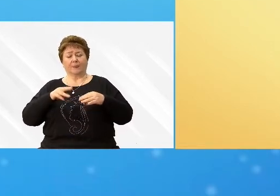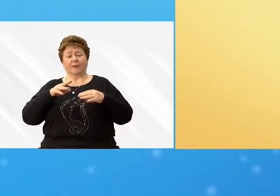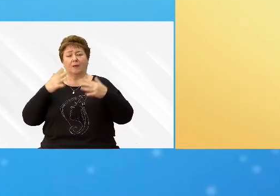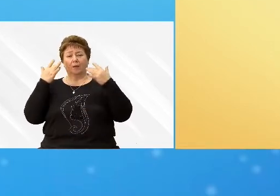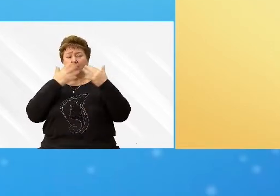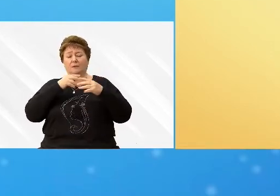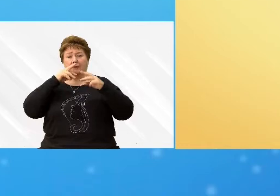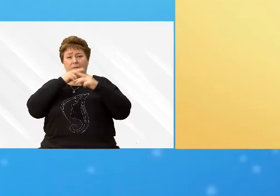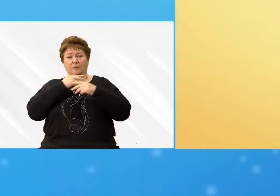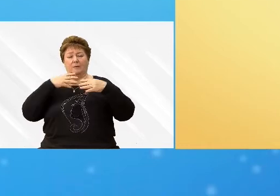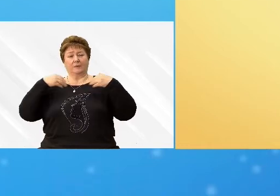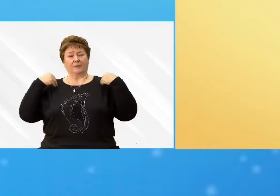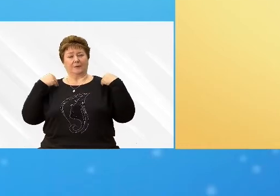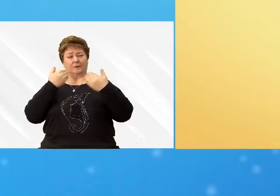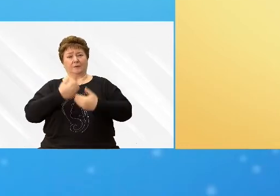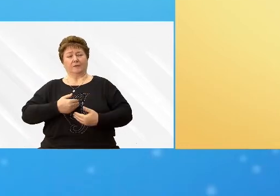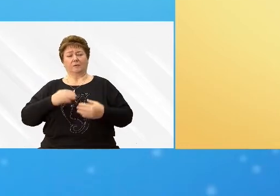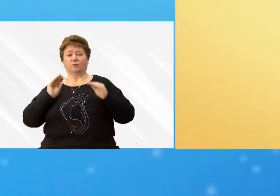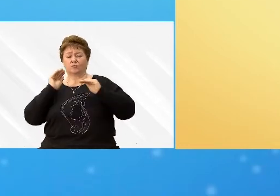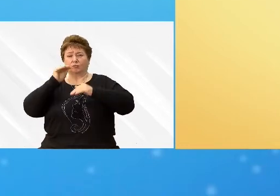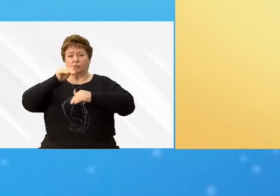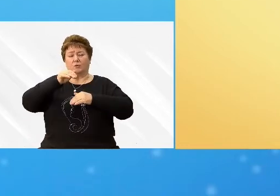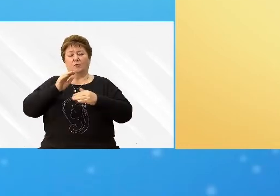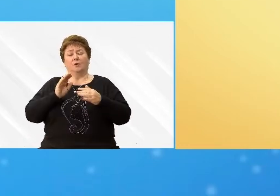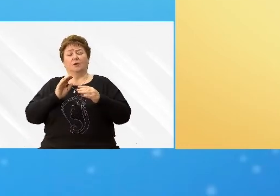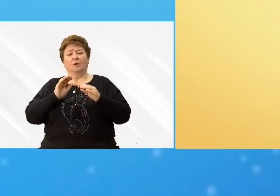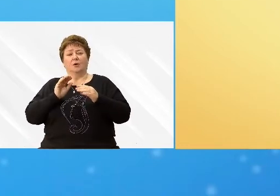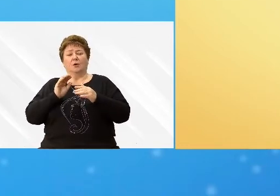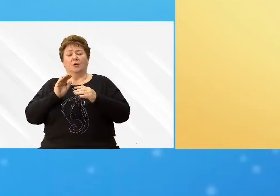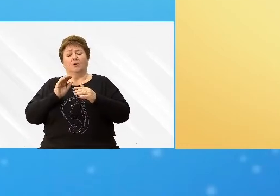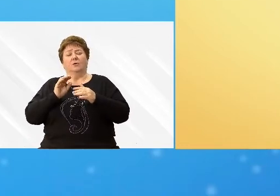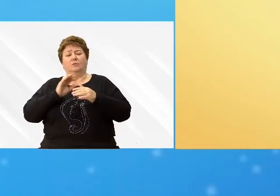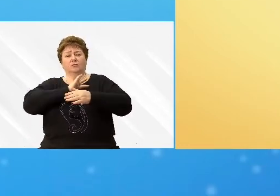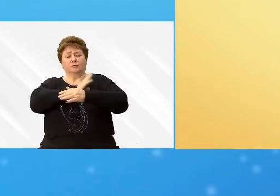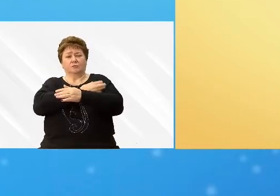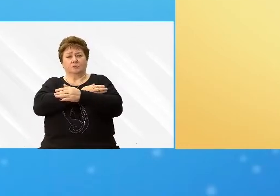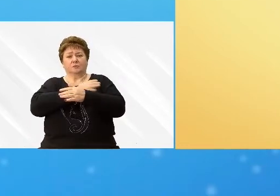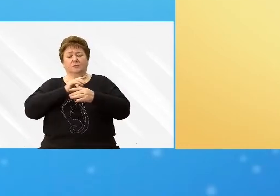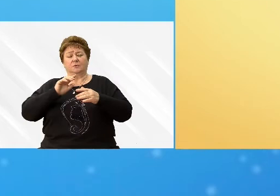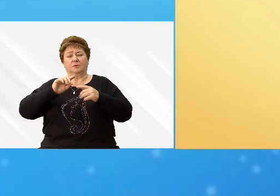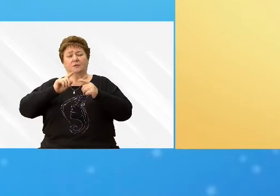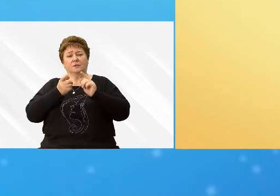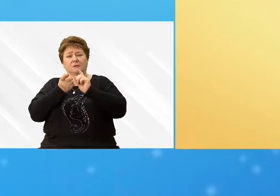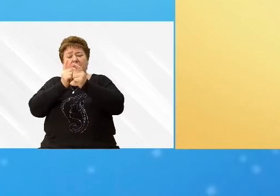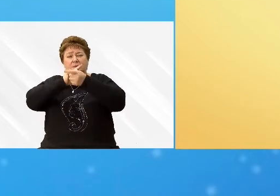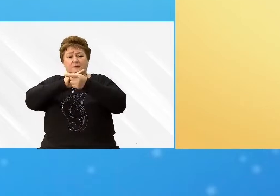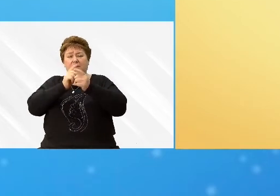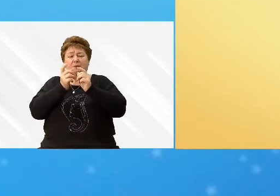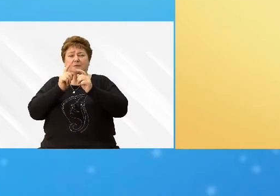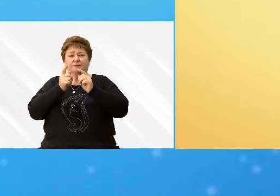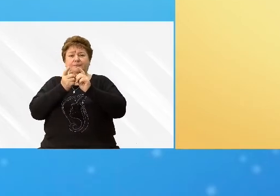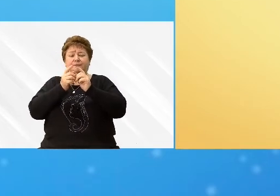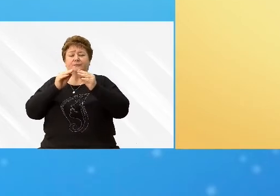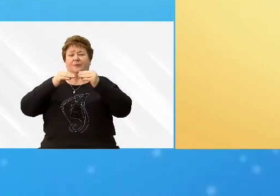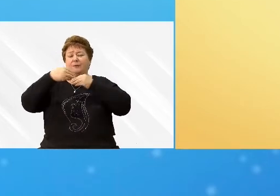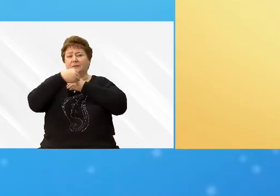неправильной осанки сутулость усиление естественного изгиба позвоночника в грудной или